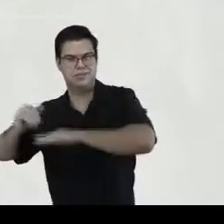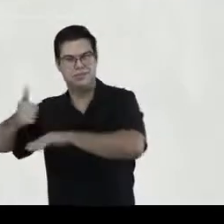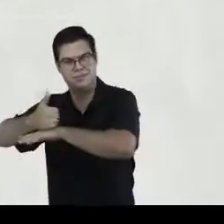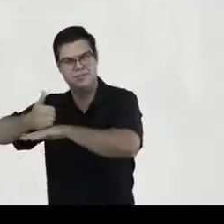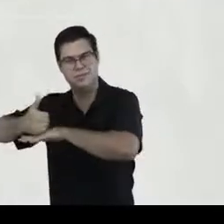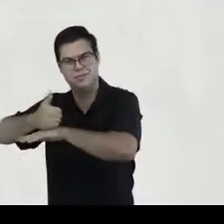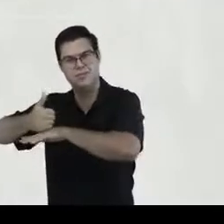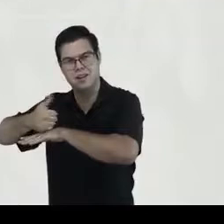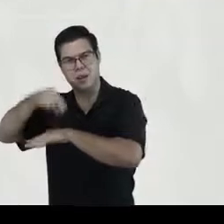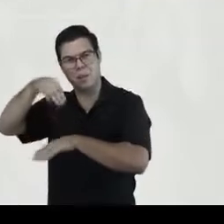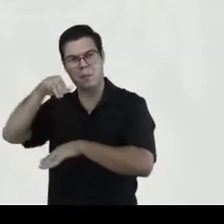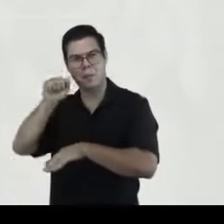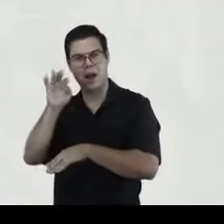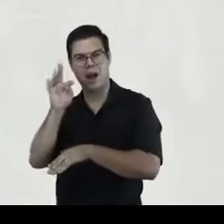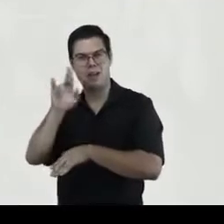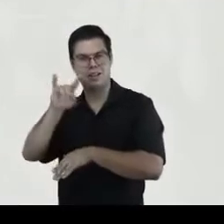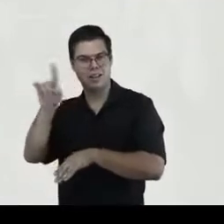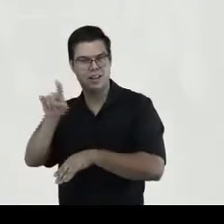Suivante.